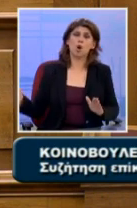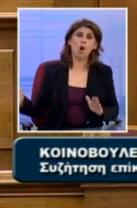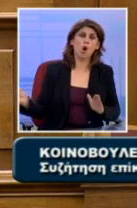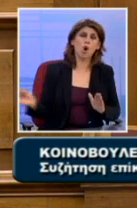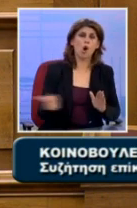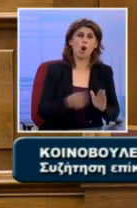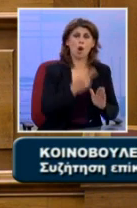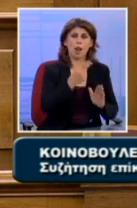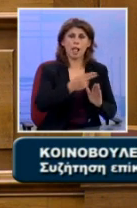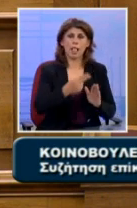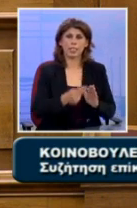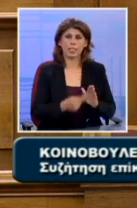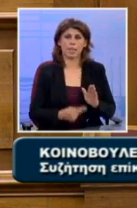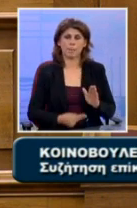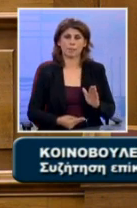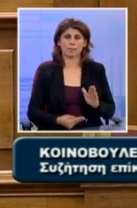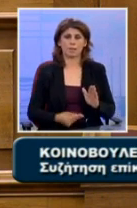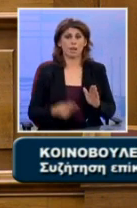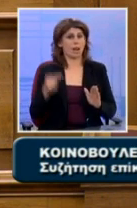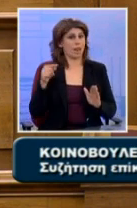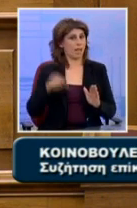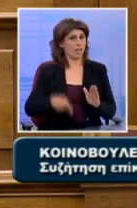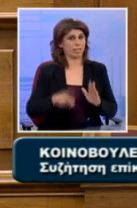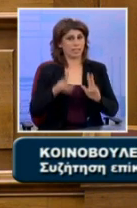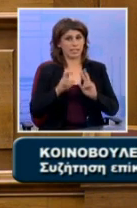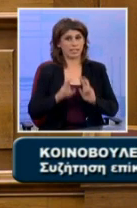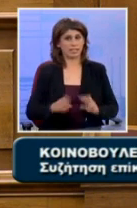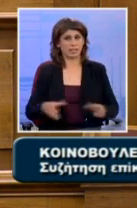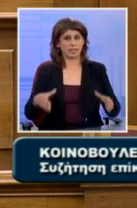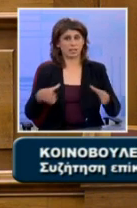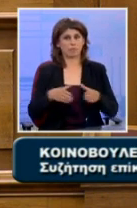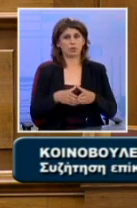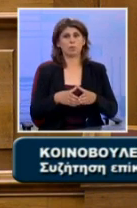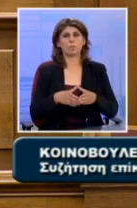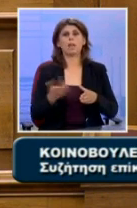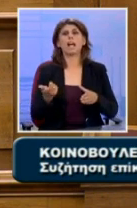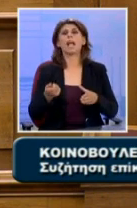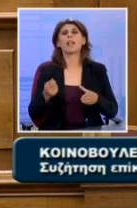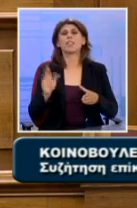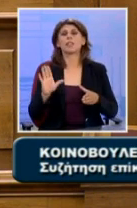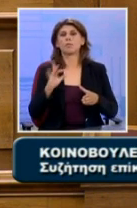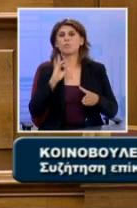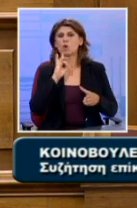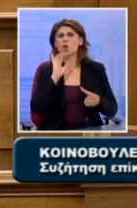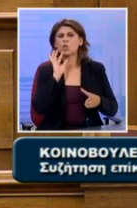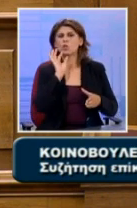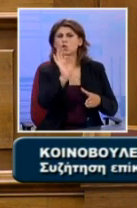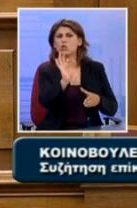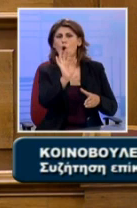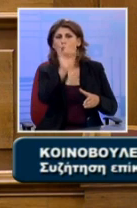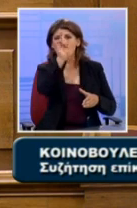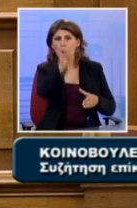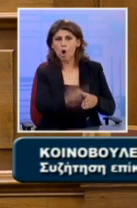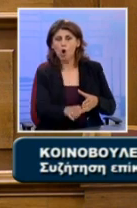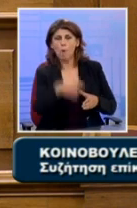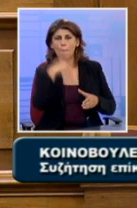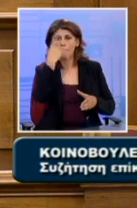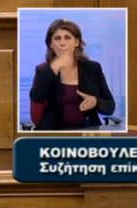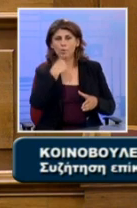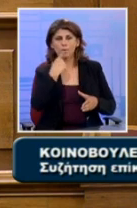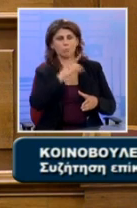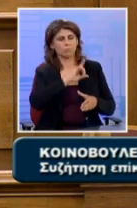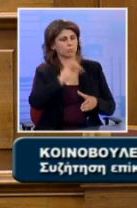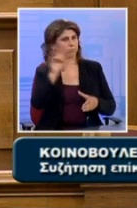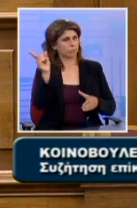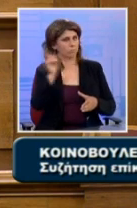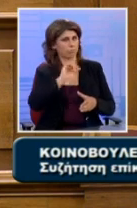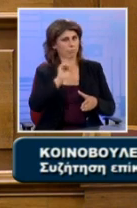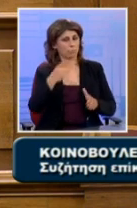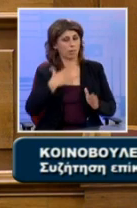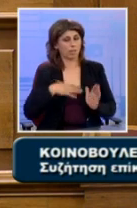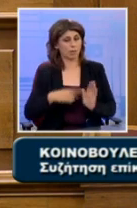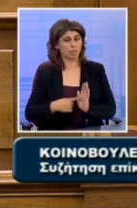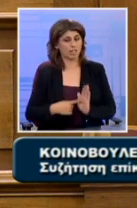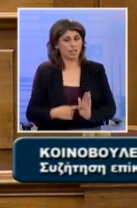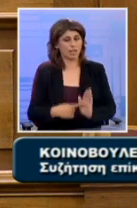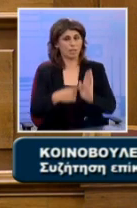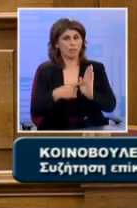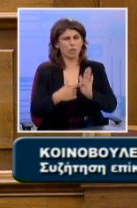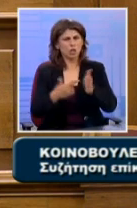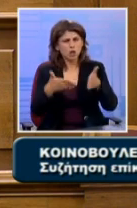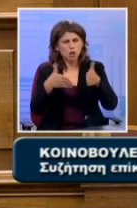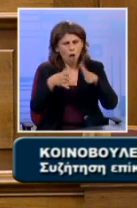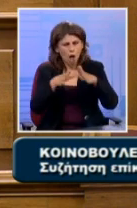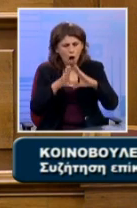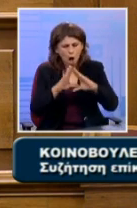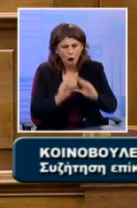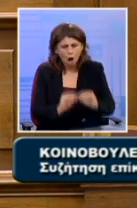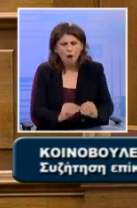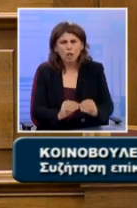πτυχές, αλλά αυτή την Εξεταστική Επιτροπή δεν την κάνουμε προκειμένου να στοχοποιήσουμε ανθρώπους, την κάνουμε προκειμένου να αναδειχθούν όλα τα σκοτεινά